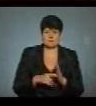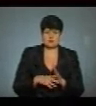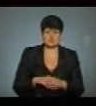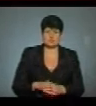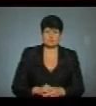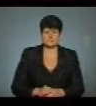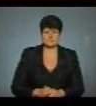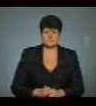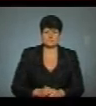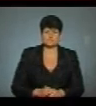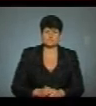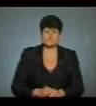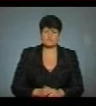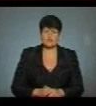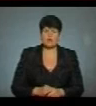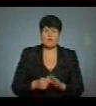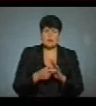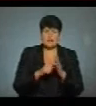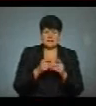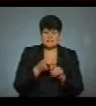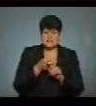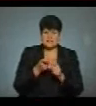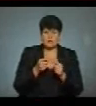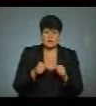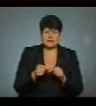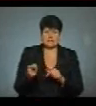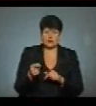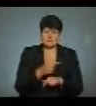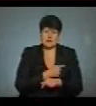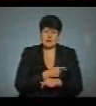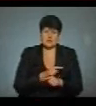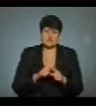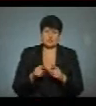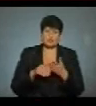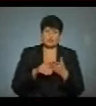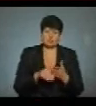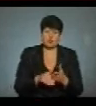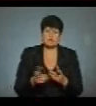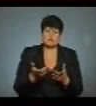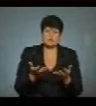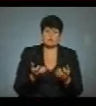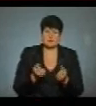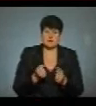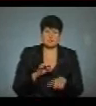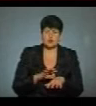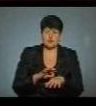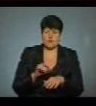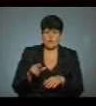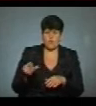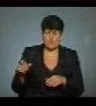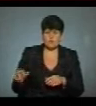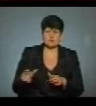споруд. У палатах інфекційного відділення Тернопільської лікарні швидкої допомоги, де прийматимуть хворих на